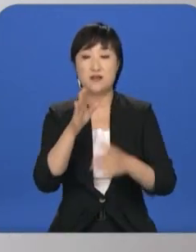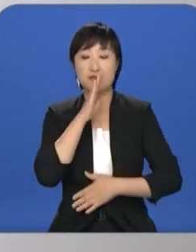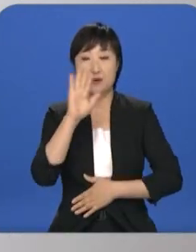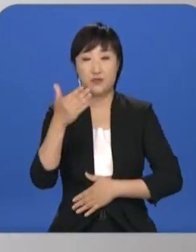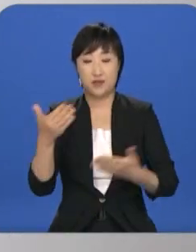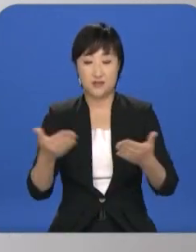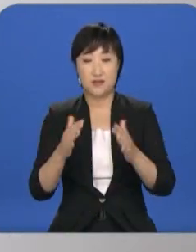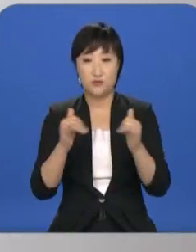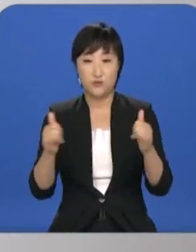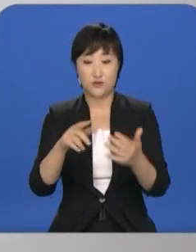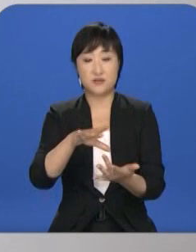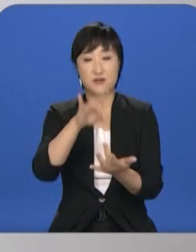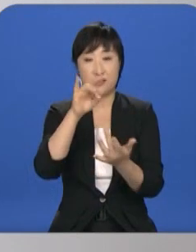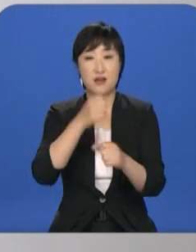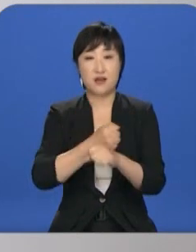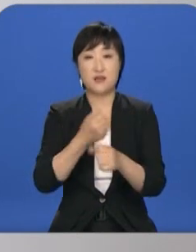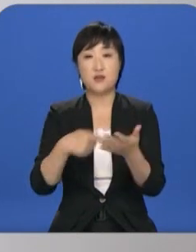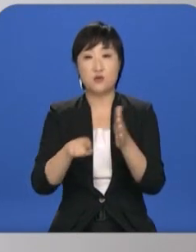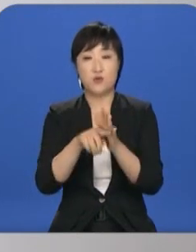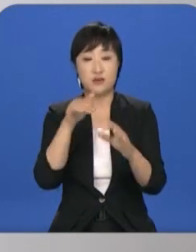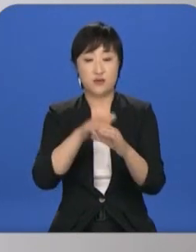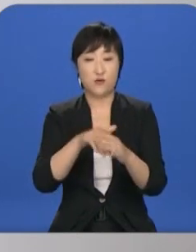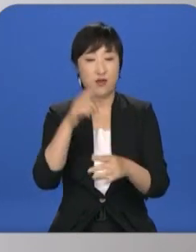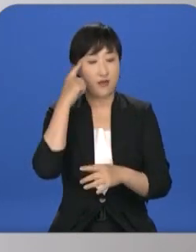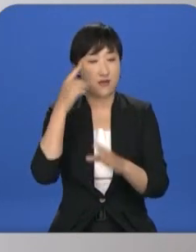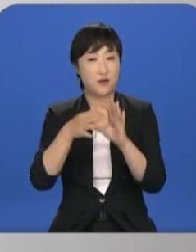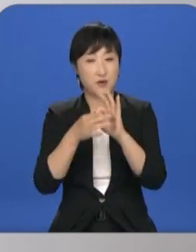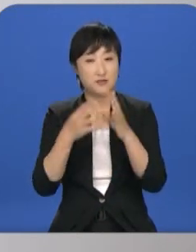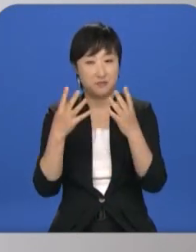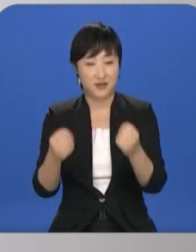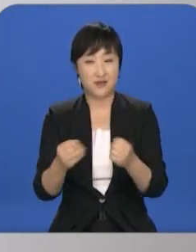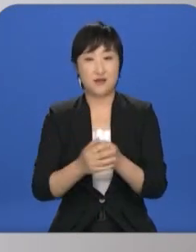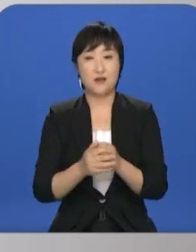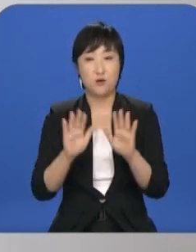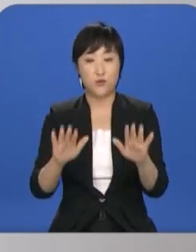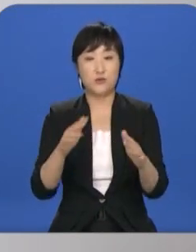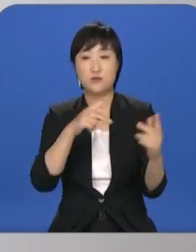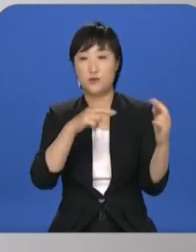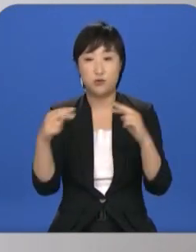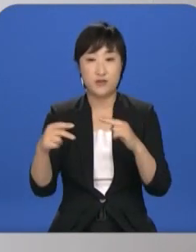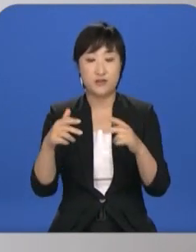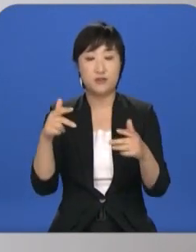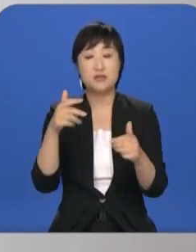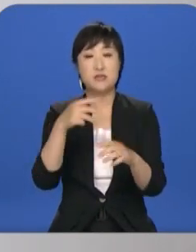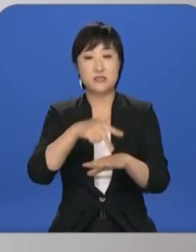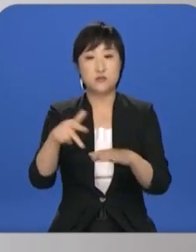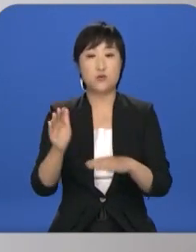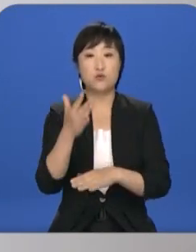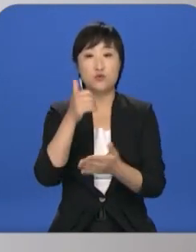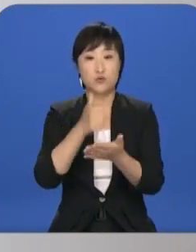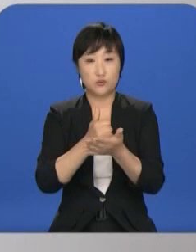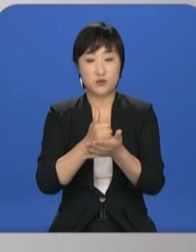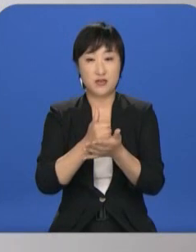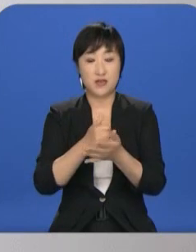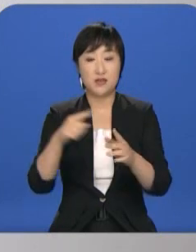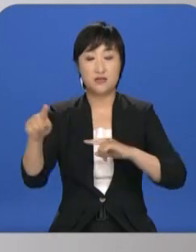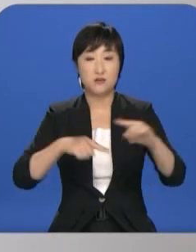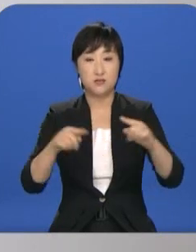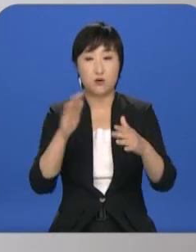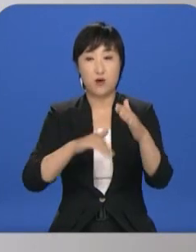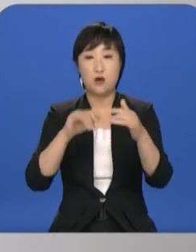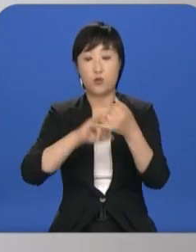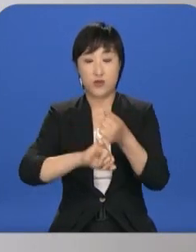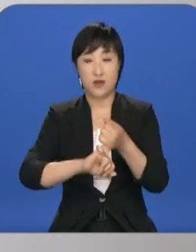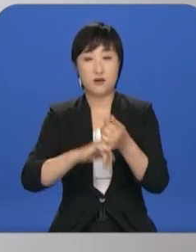일할 참된 일꾼을 선출하기 위한 이번 선거에 관심이 뜨거운데요. 오늘 토론에는 진도군수 선거에 출마한 후보자의